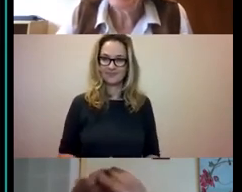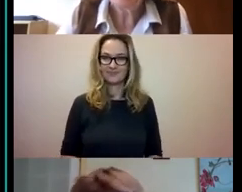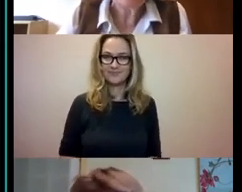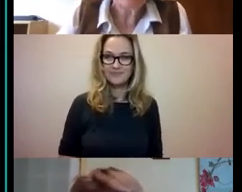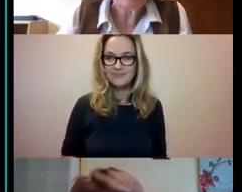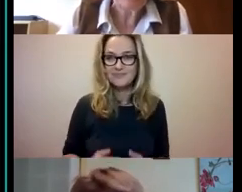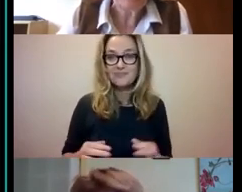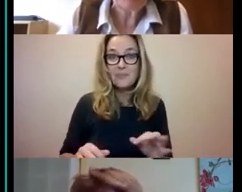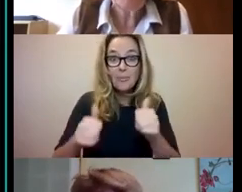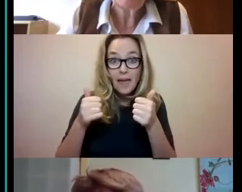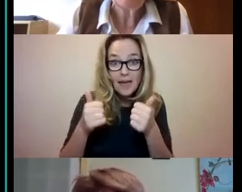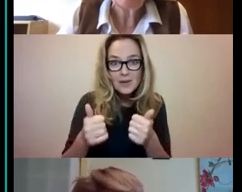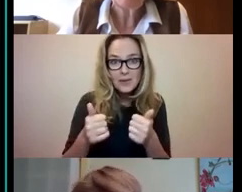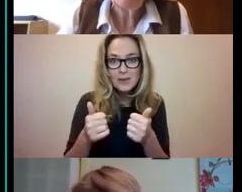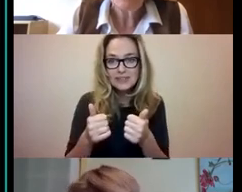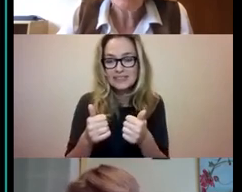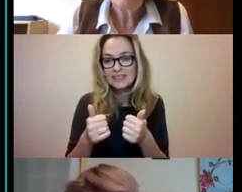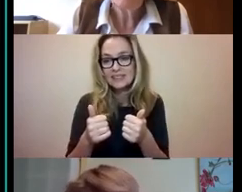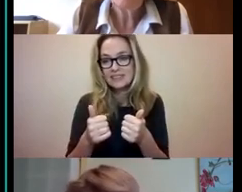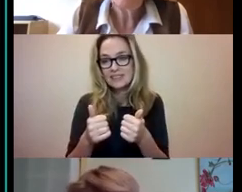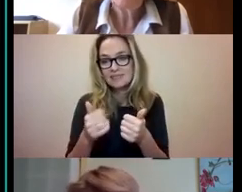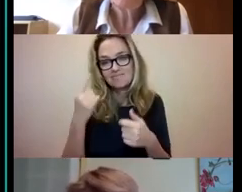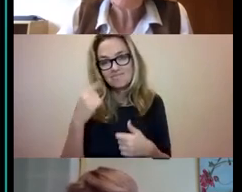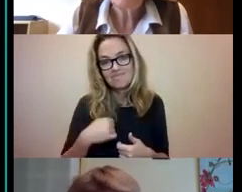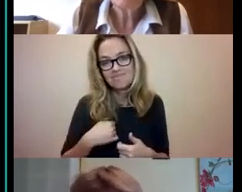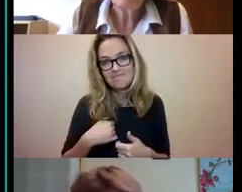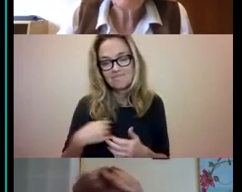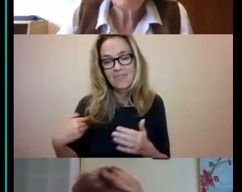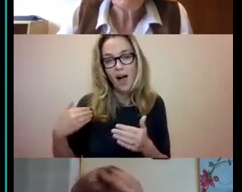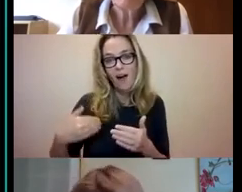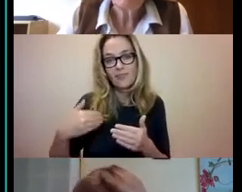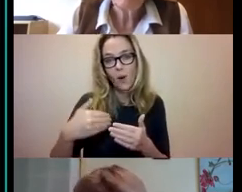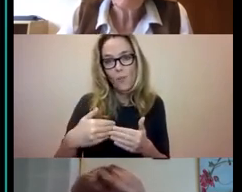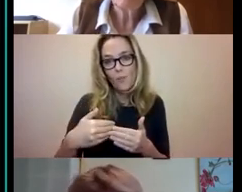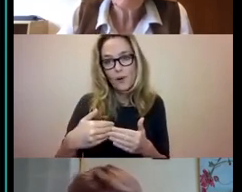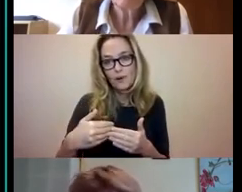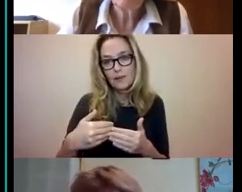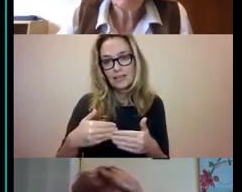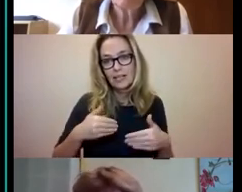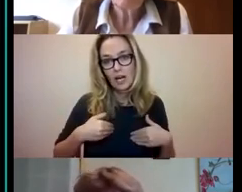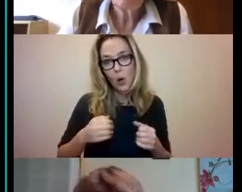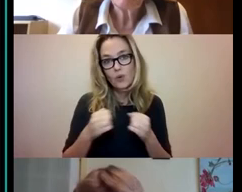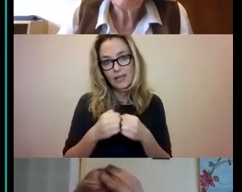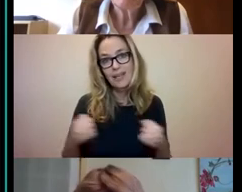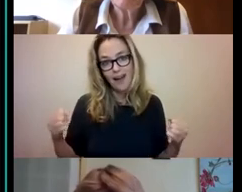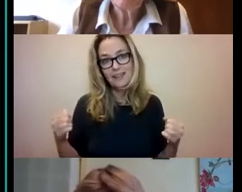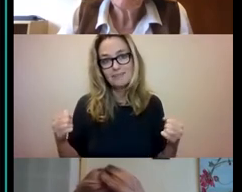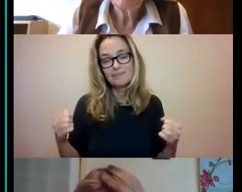Heel erg goed. Het heeft denk ik het afgelopen coronajaar